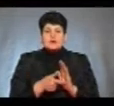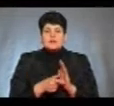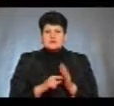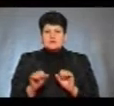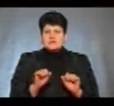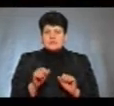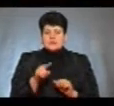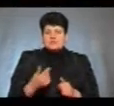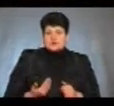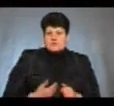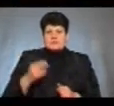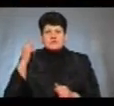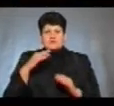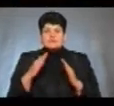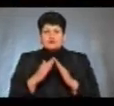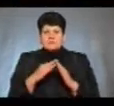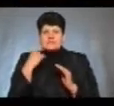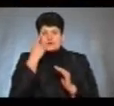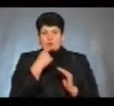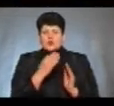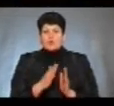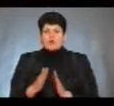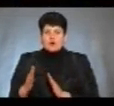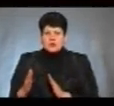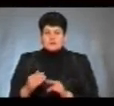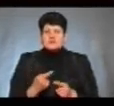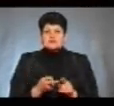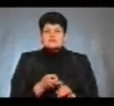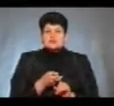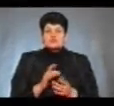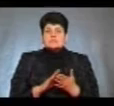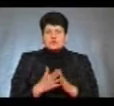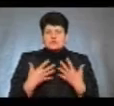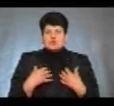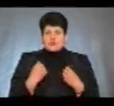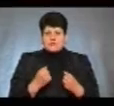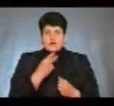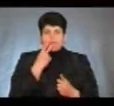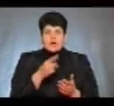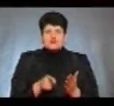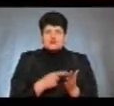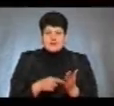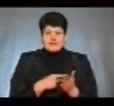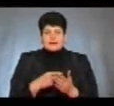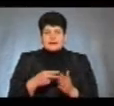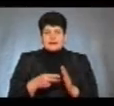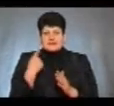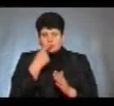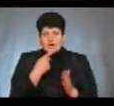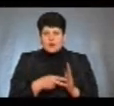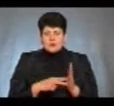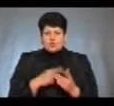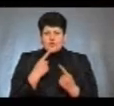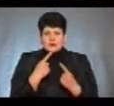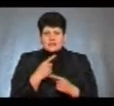Мартинюка, він проживав і навчався вдома за індивідуальною програмою через стан здоров'я. Показує нам журнал індивідуального плану. Говорити на